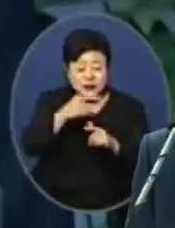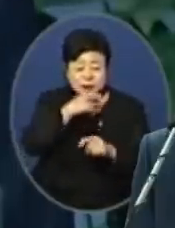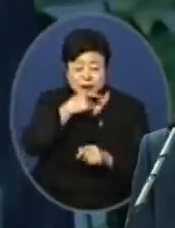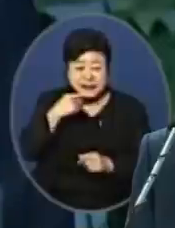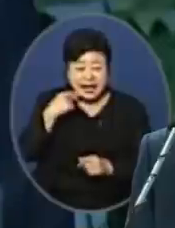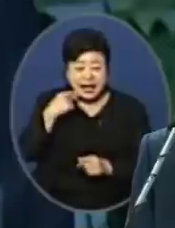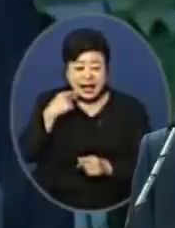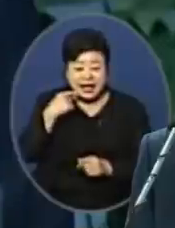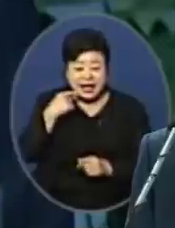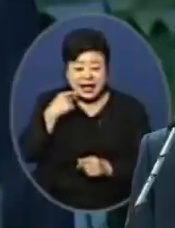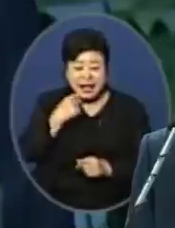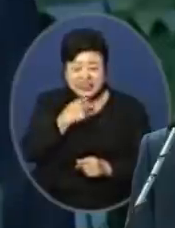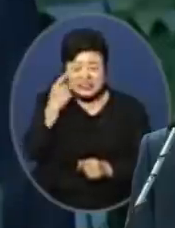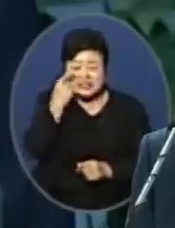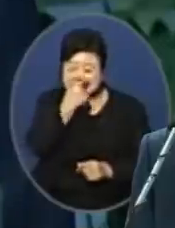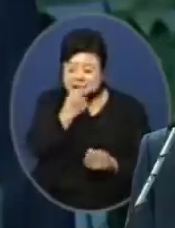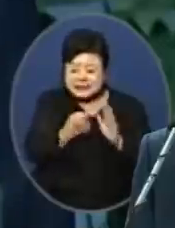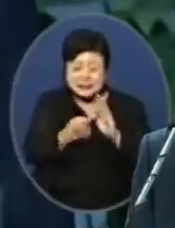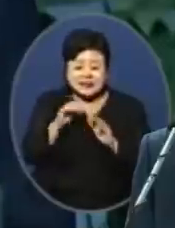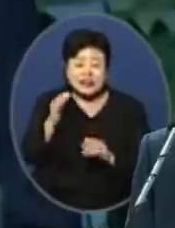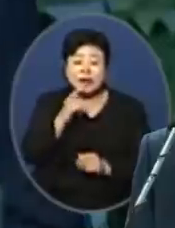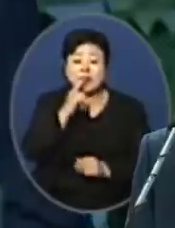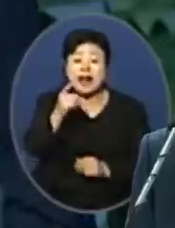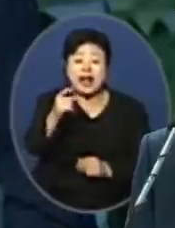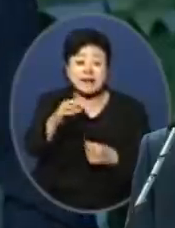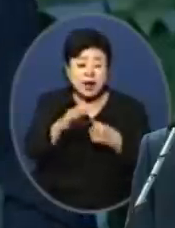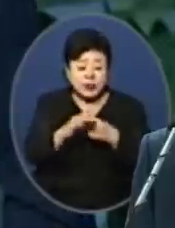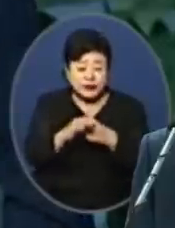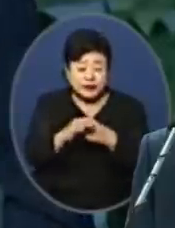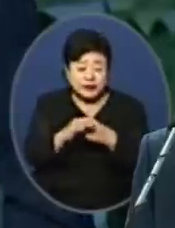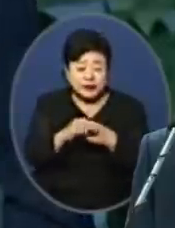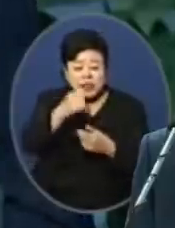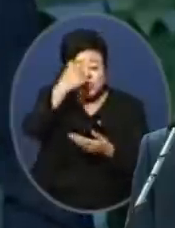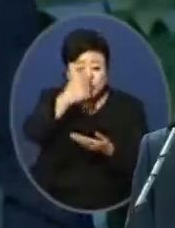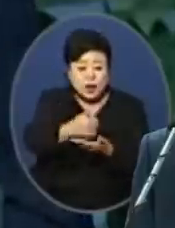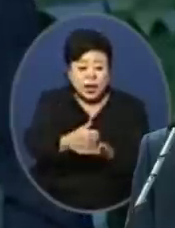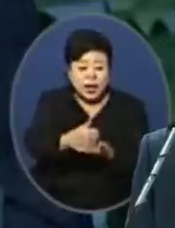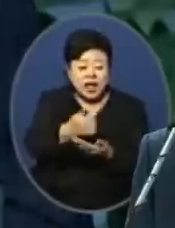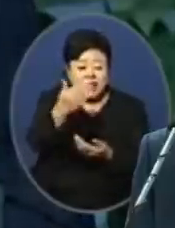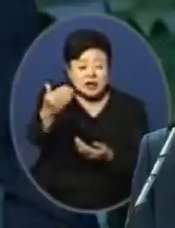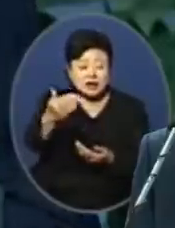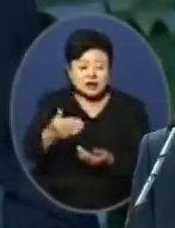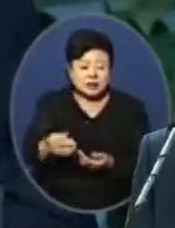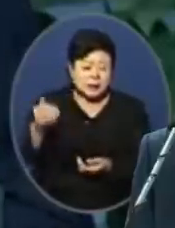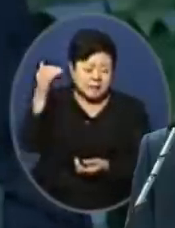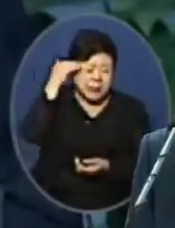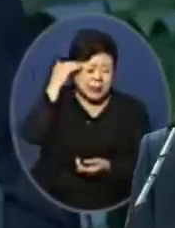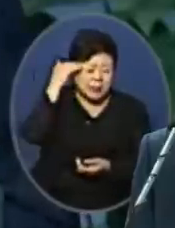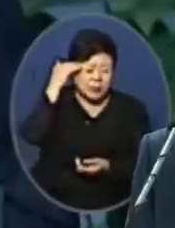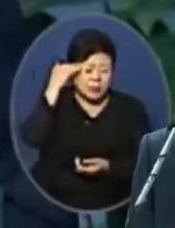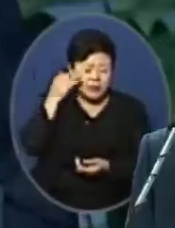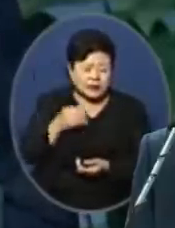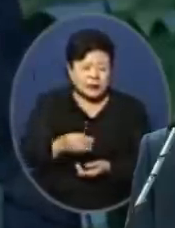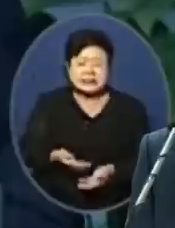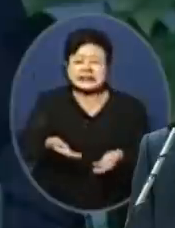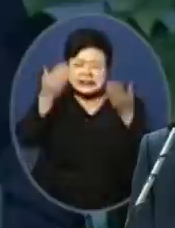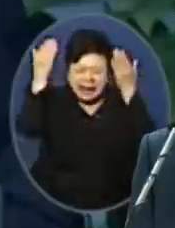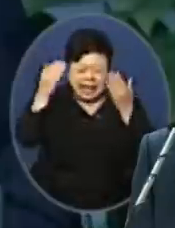피가 큰 증거된다고 주장하면 죄가 여러분을 덮치러 오면 지나가.